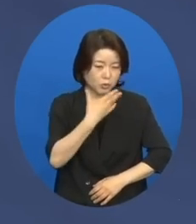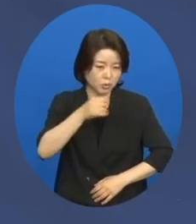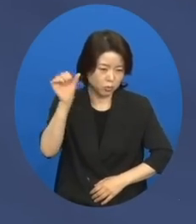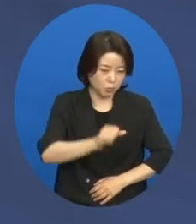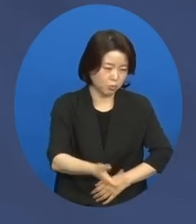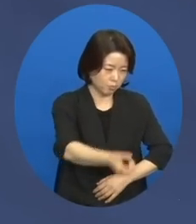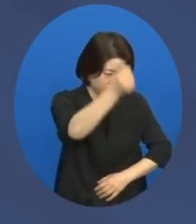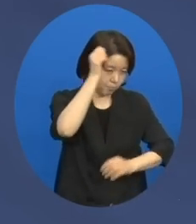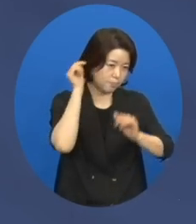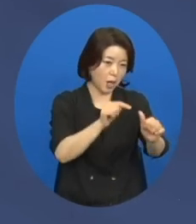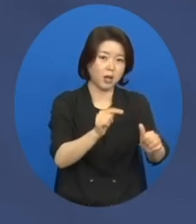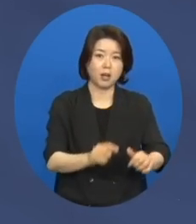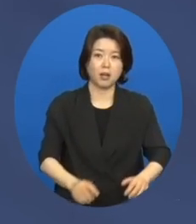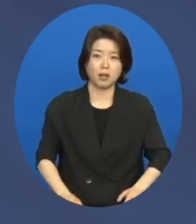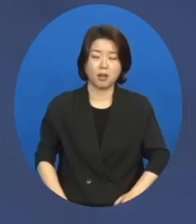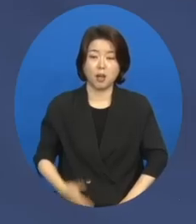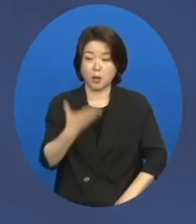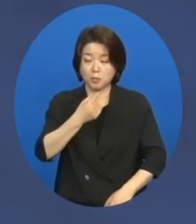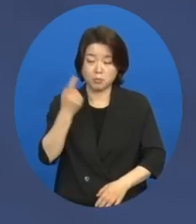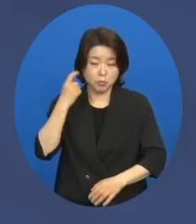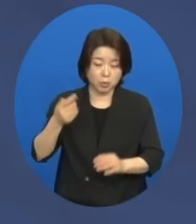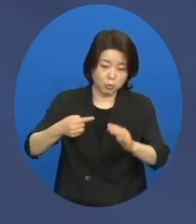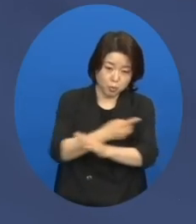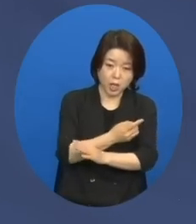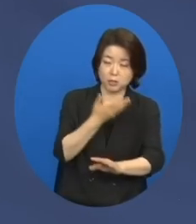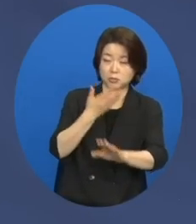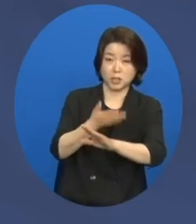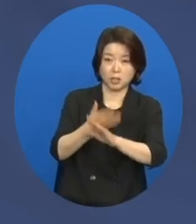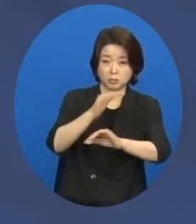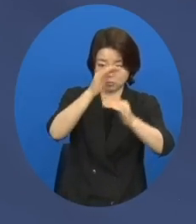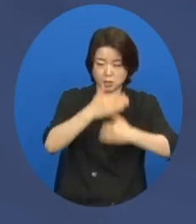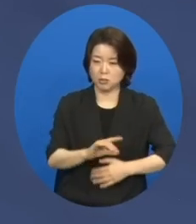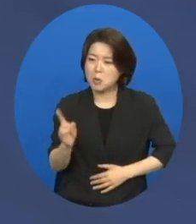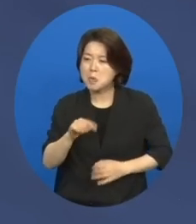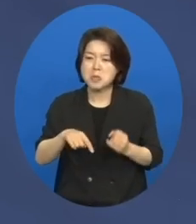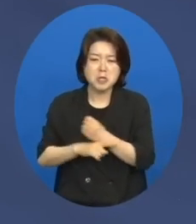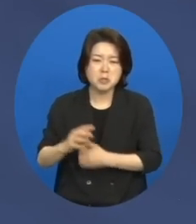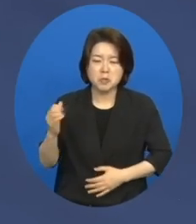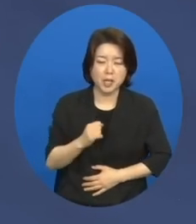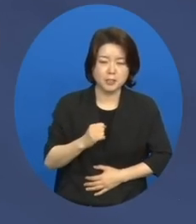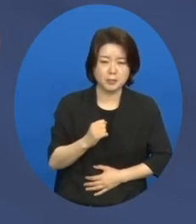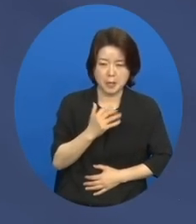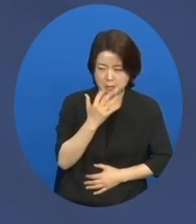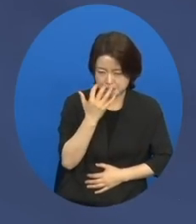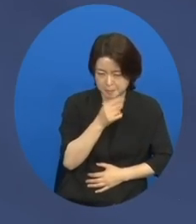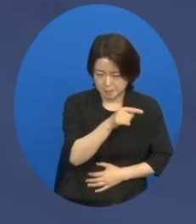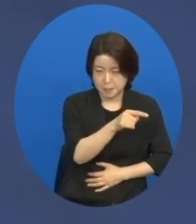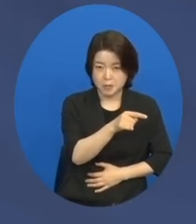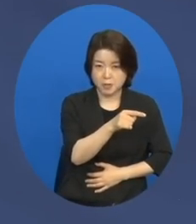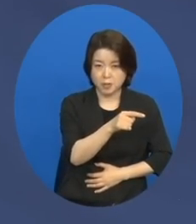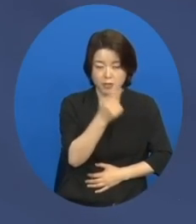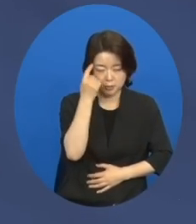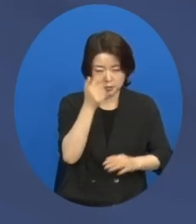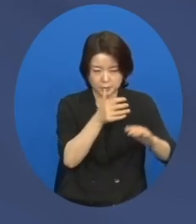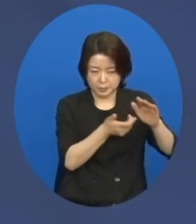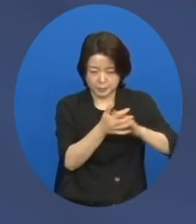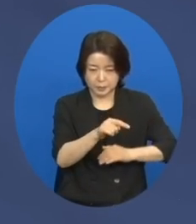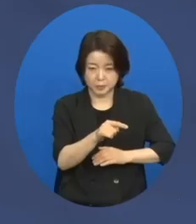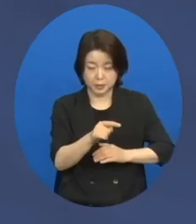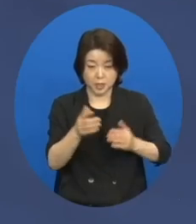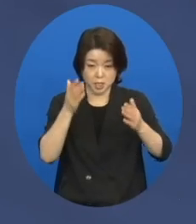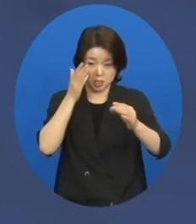지어다. 복음 외에 다른 복음을 어떤 이유로든지 그 음흉한 거예요. 이 초점을 흐리려고 하는